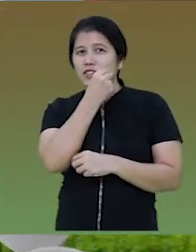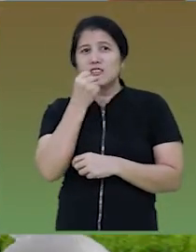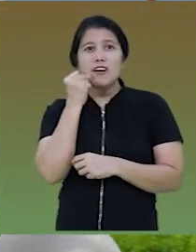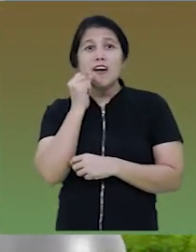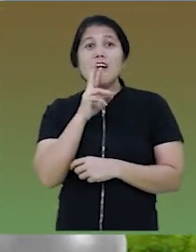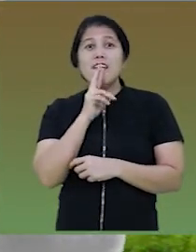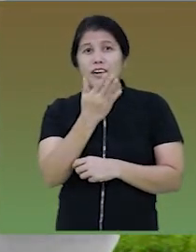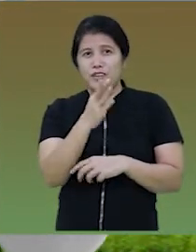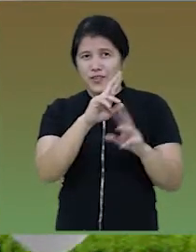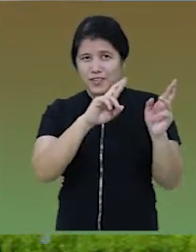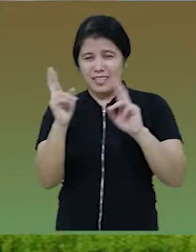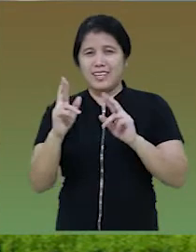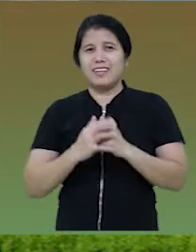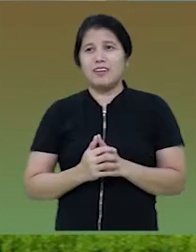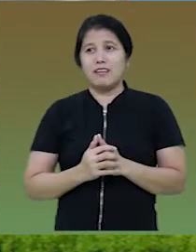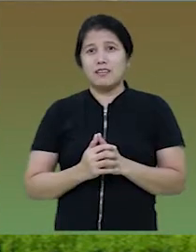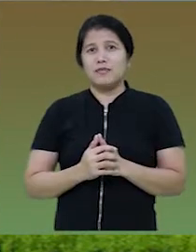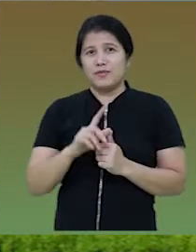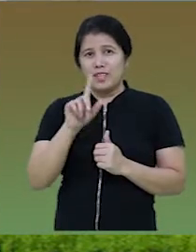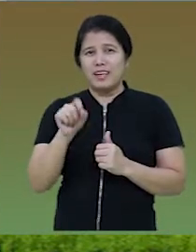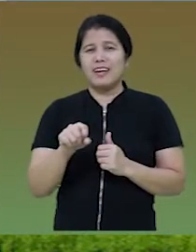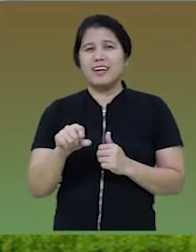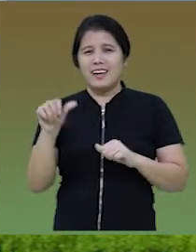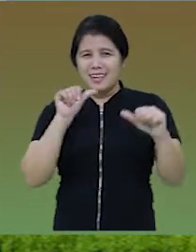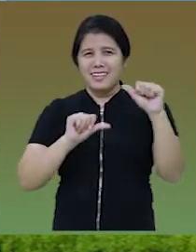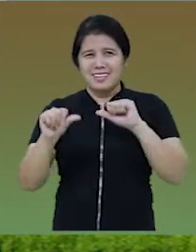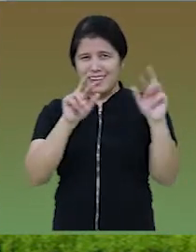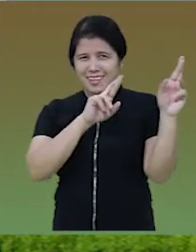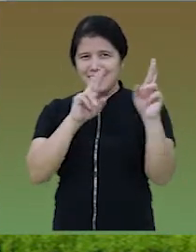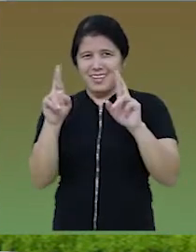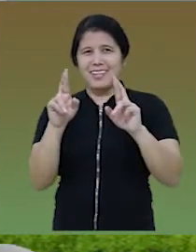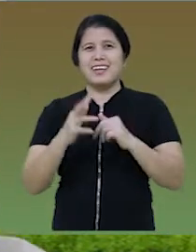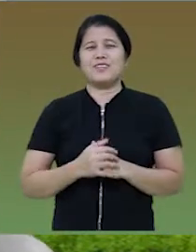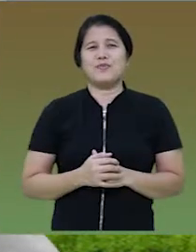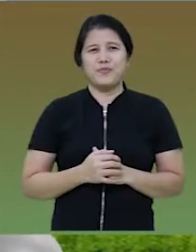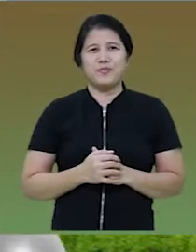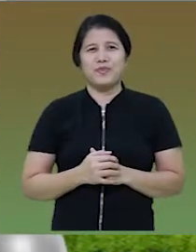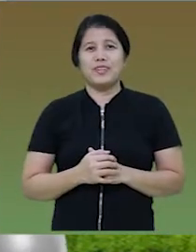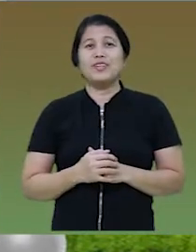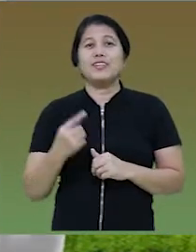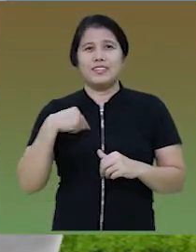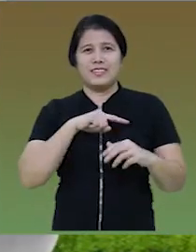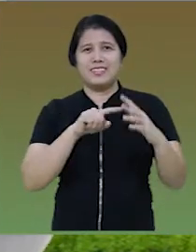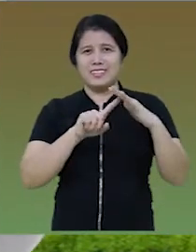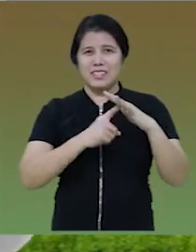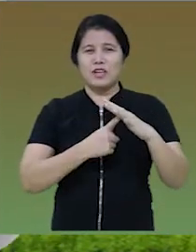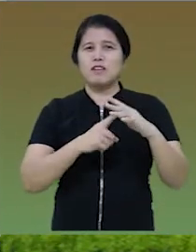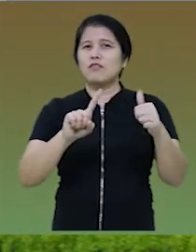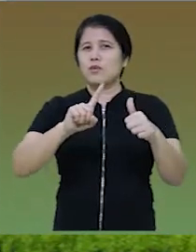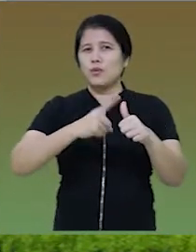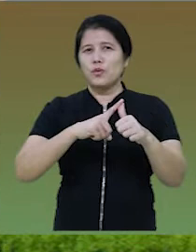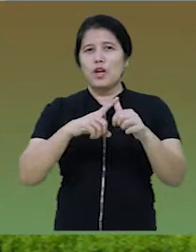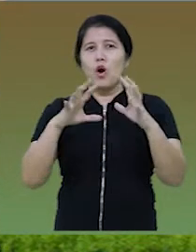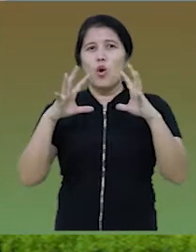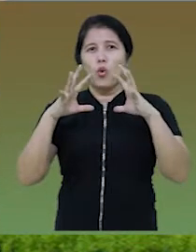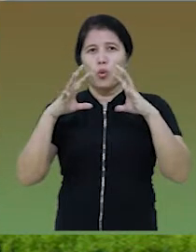kayo? Say handang-handa na po! Magsimula na tayo. Unang lobo.